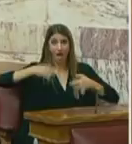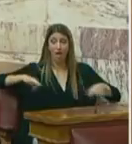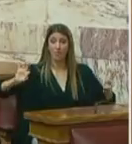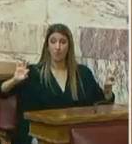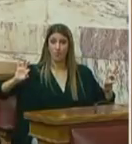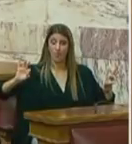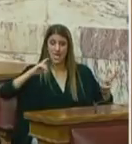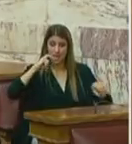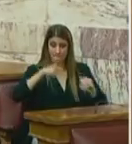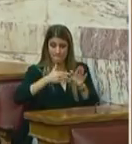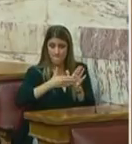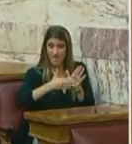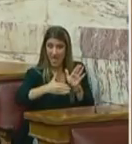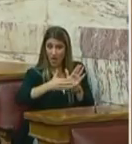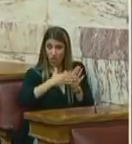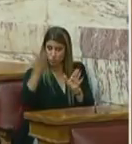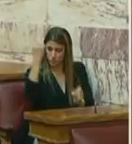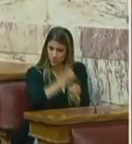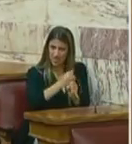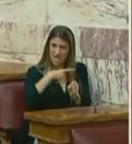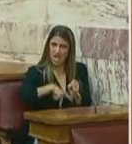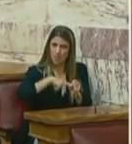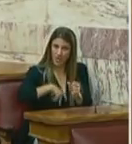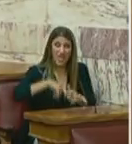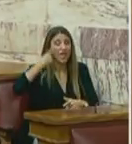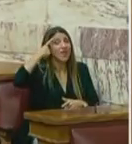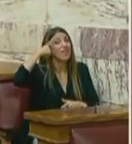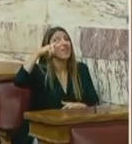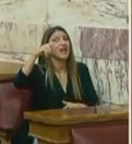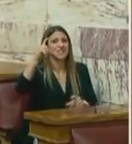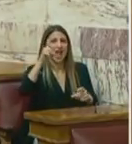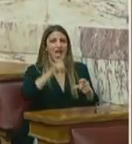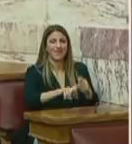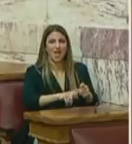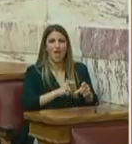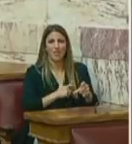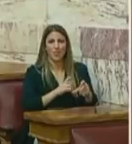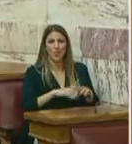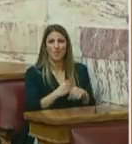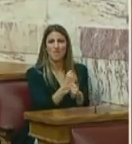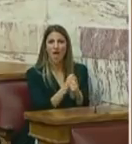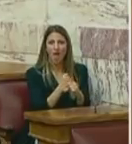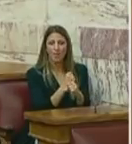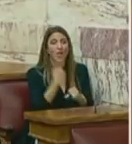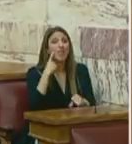κρίσιμη περίοδο ευνόησαν τη συγκεκριμένη εταιρεία με τις αποφάσεις τους, ώστε αυτή να έχει παράνομο κέρδος?